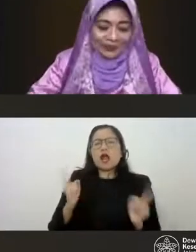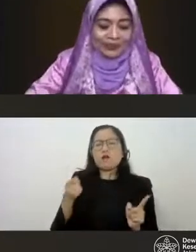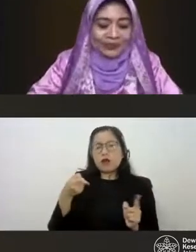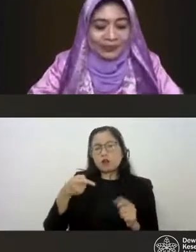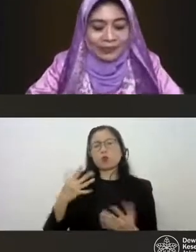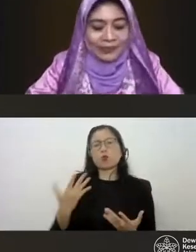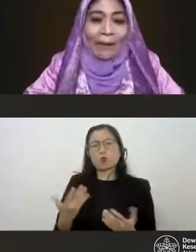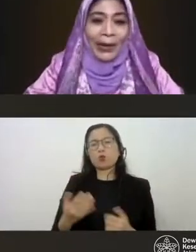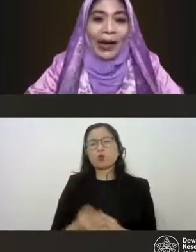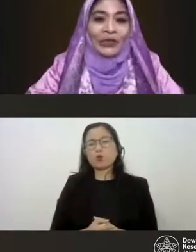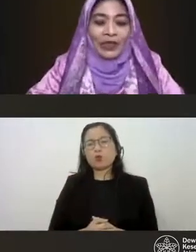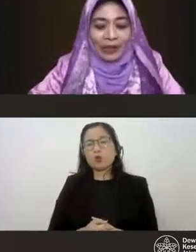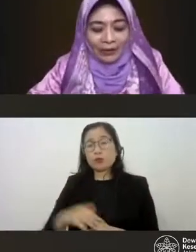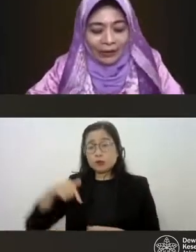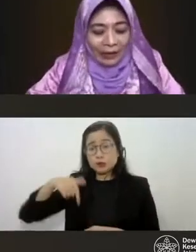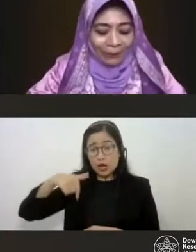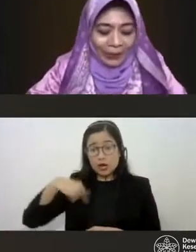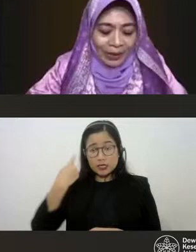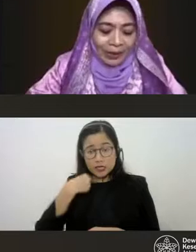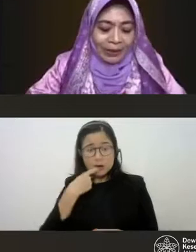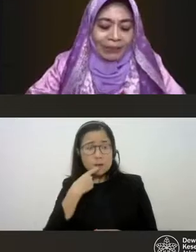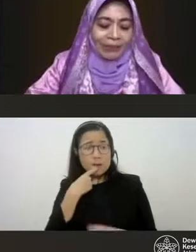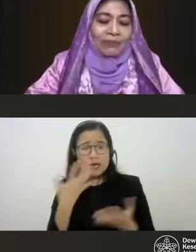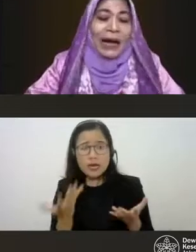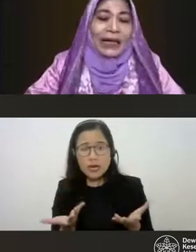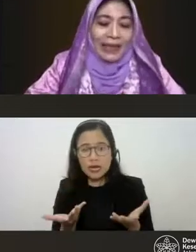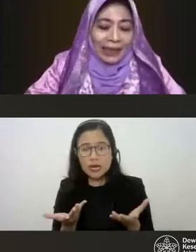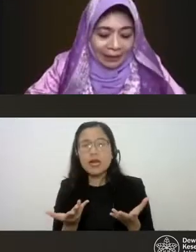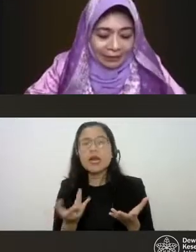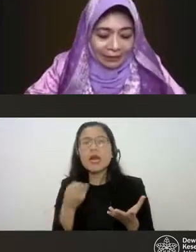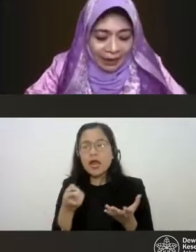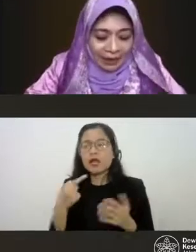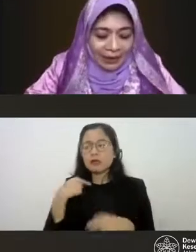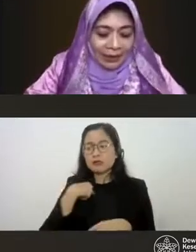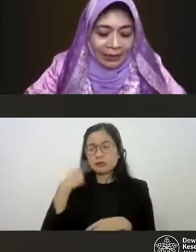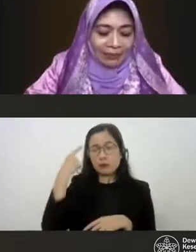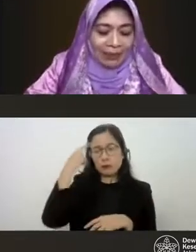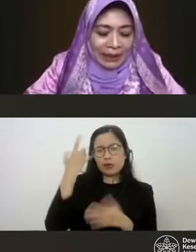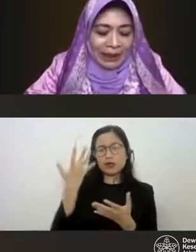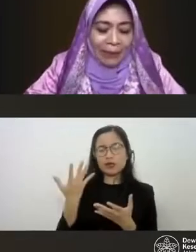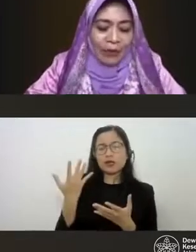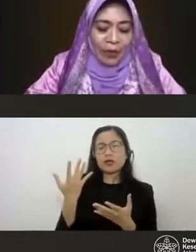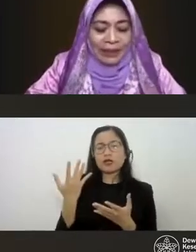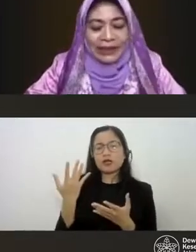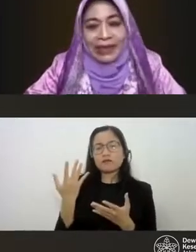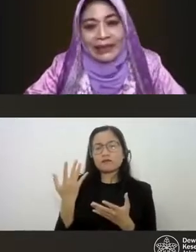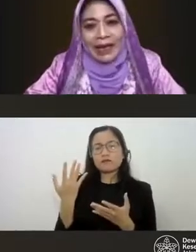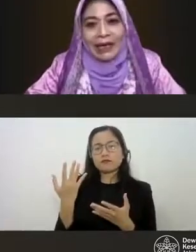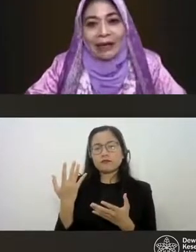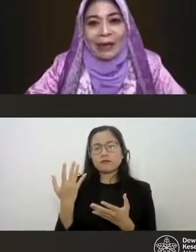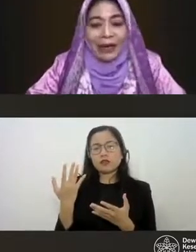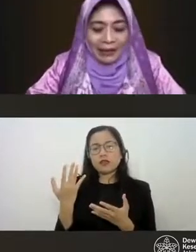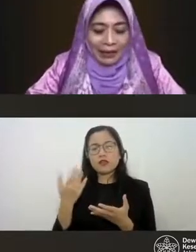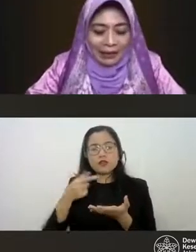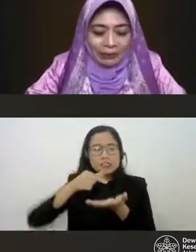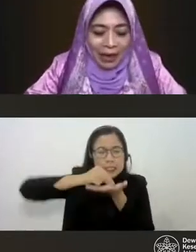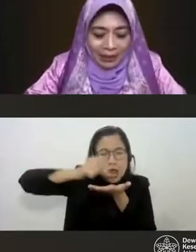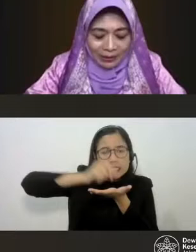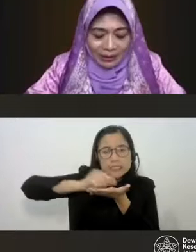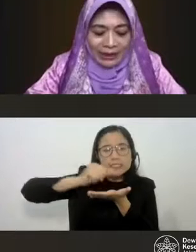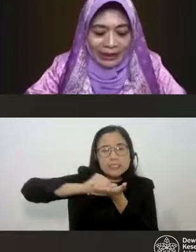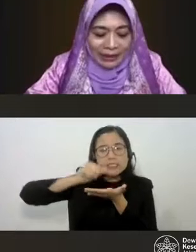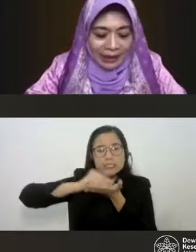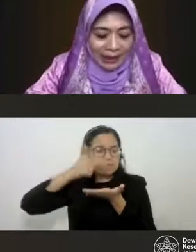sekarang, apa yang harus kita lakukan? Bagi saya, pentingnya penguatan literasi agama adalah